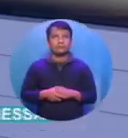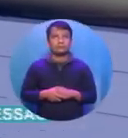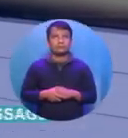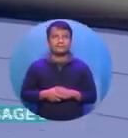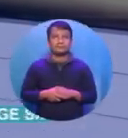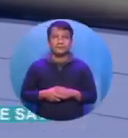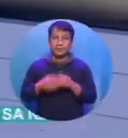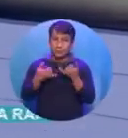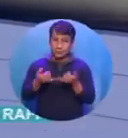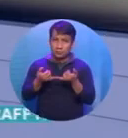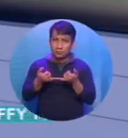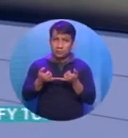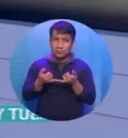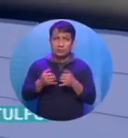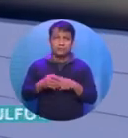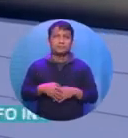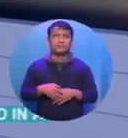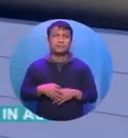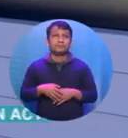Okay.